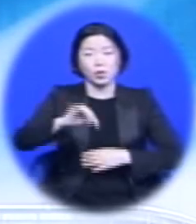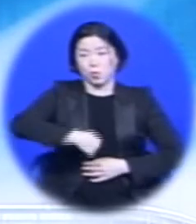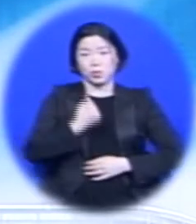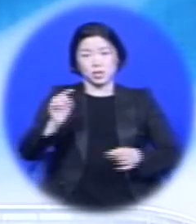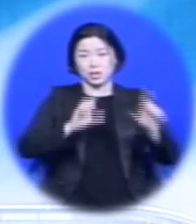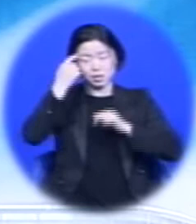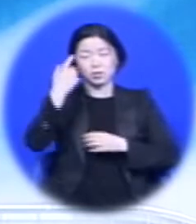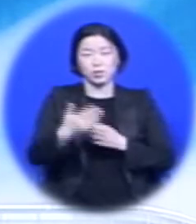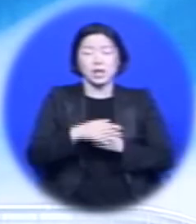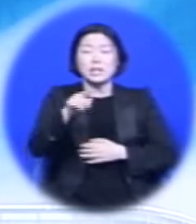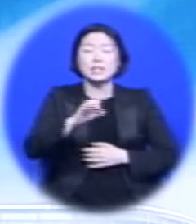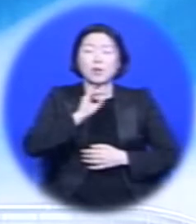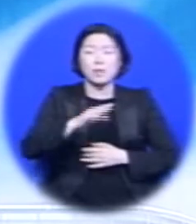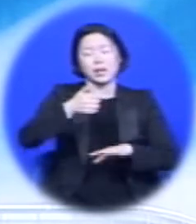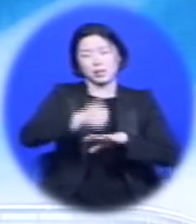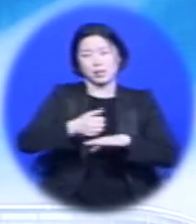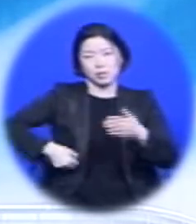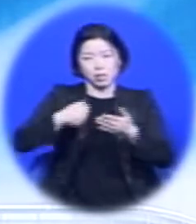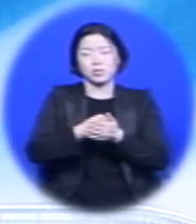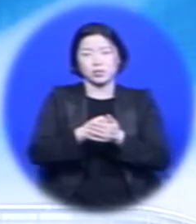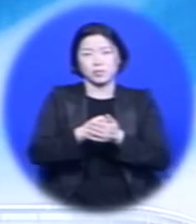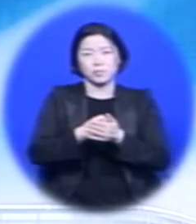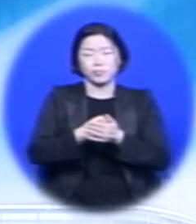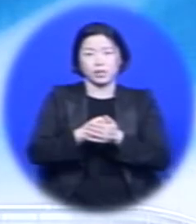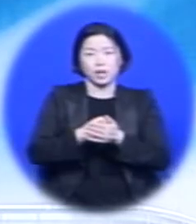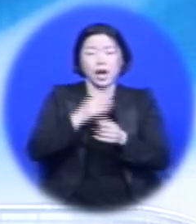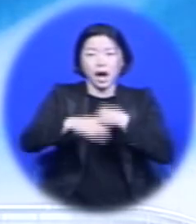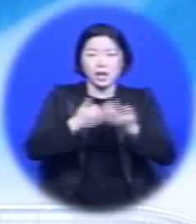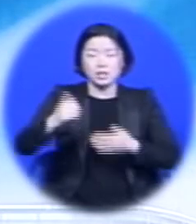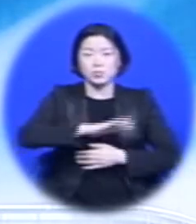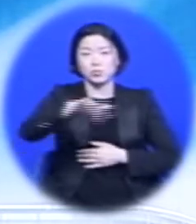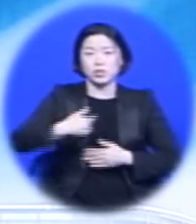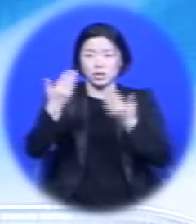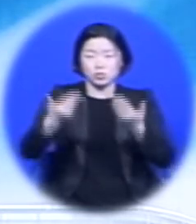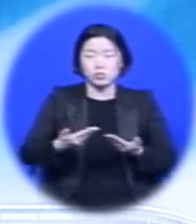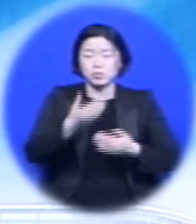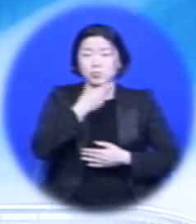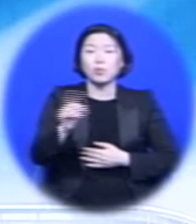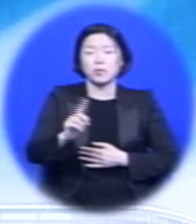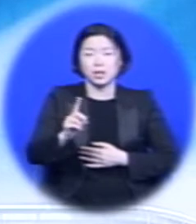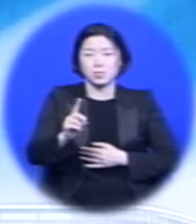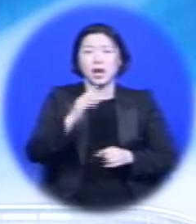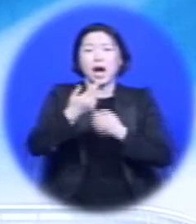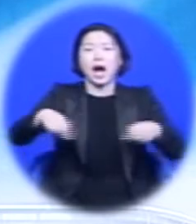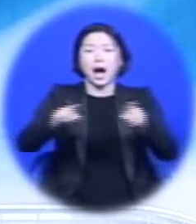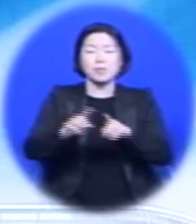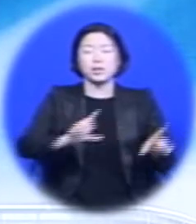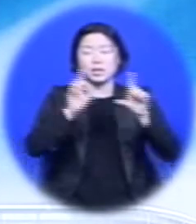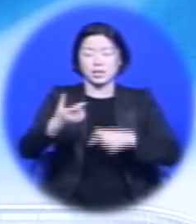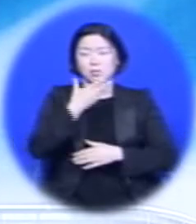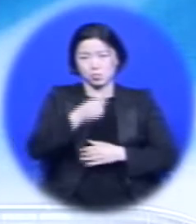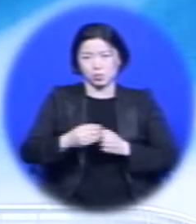겁니다. 하나님이 우리에게 주신 복은 함께 사는 복을 주신 겁니다. 함께 사는 게 복이라는 겁니다. 아담이